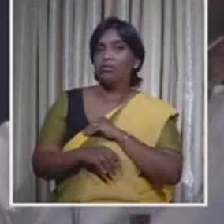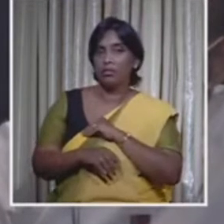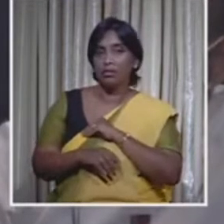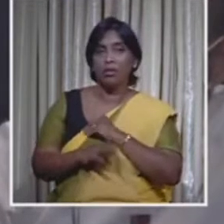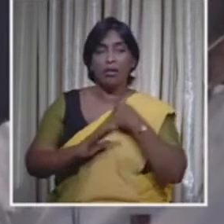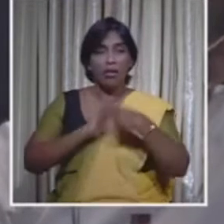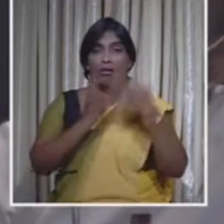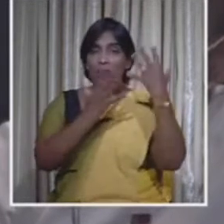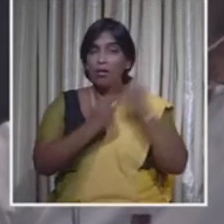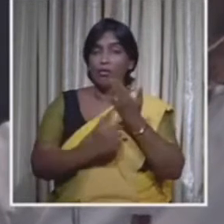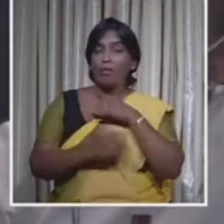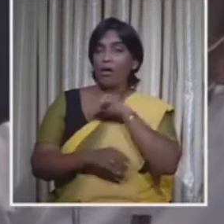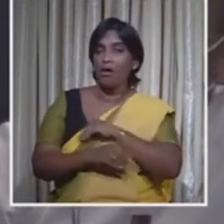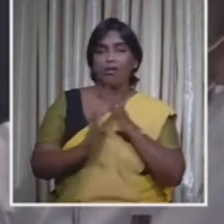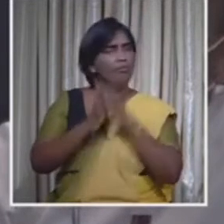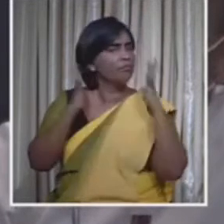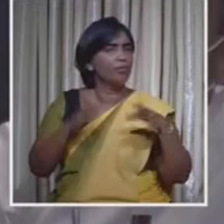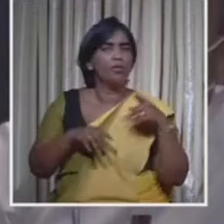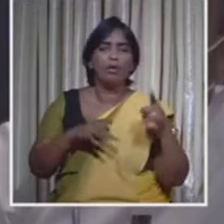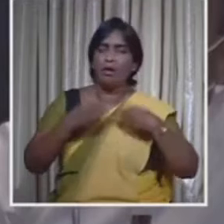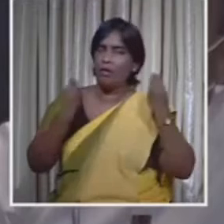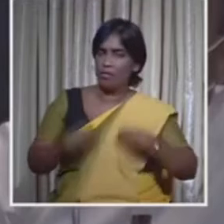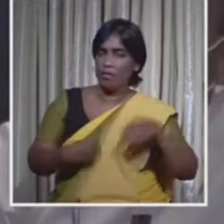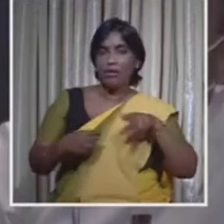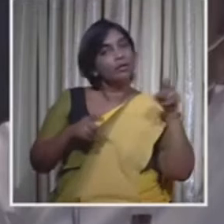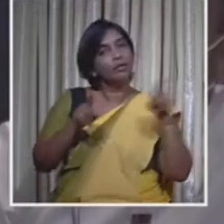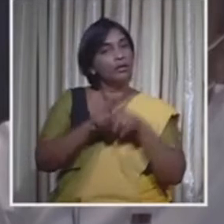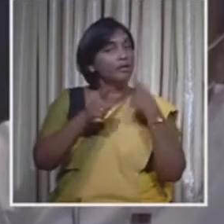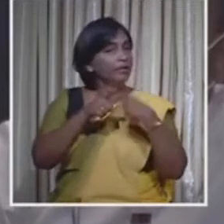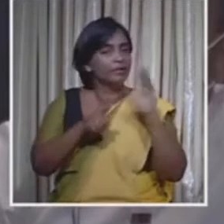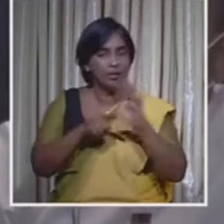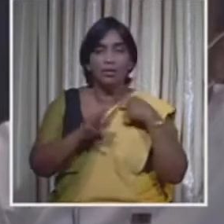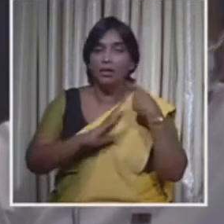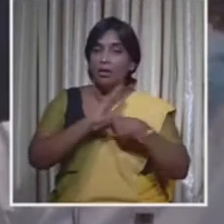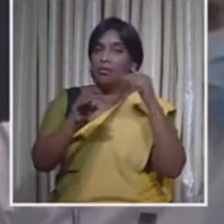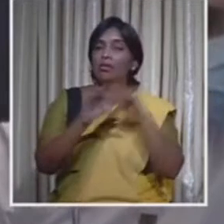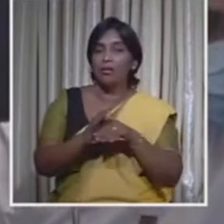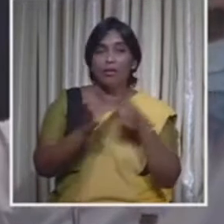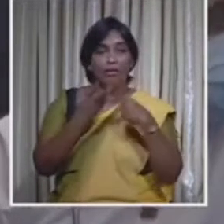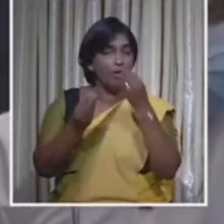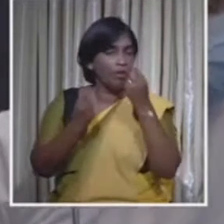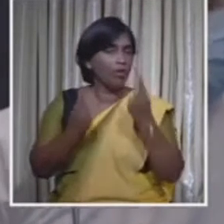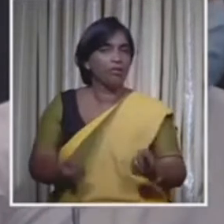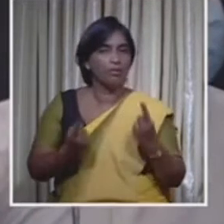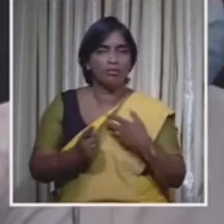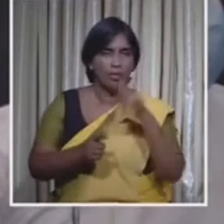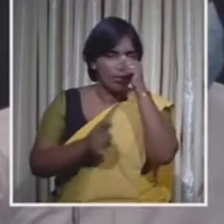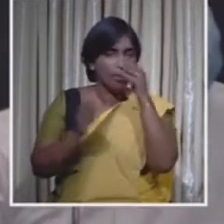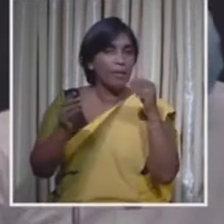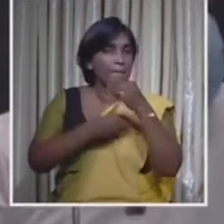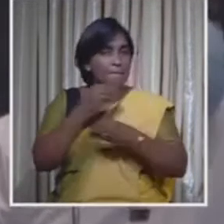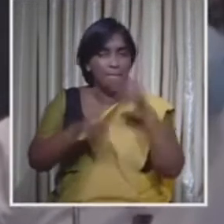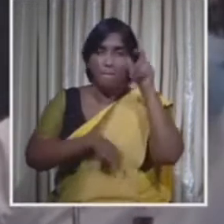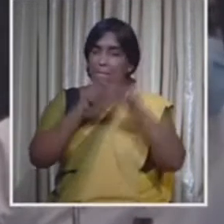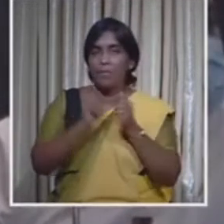රටට ගන්න පුළුවන් ආදායම විශාල ප්‍රමාණයක් අහිමි වෙලා තියෙනවා. ඒ විතරක් නෙවෙයි රට ඇතුලේ බාණ්ඩ හිඟය නිසා කූට ව්‍යාපාරික